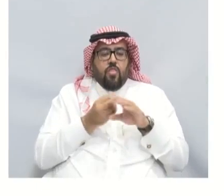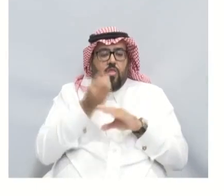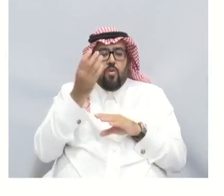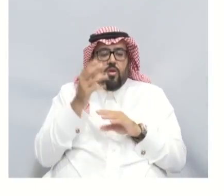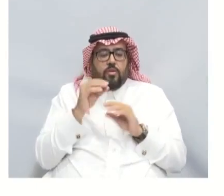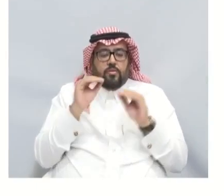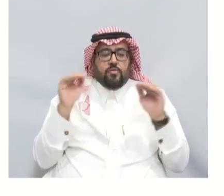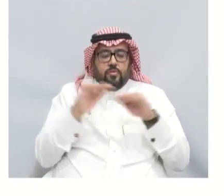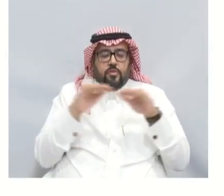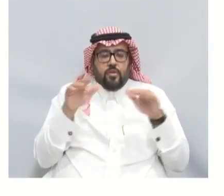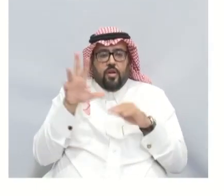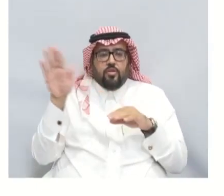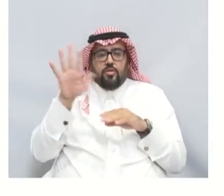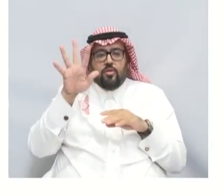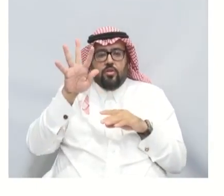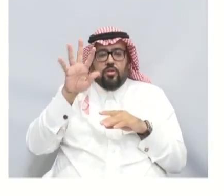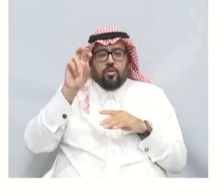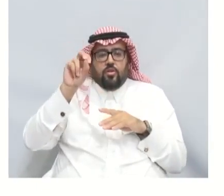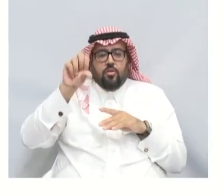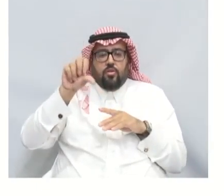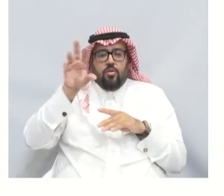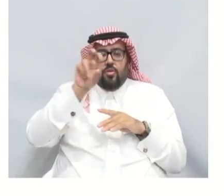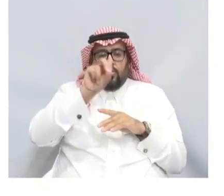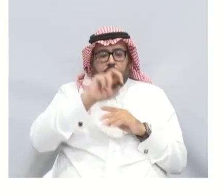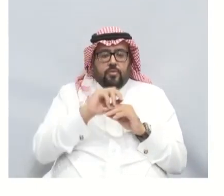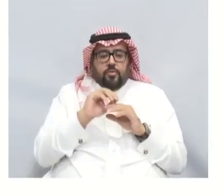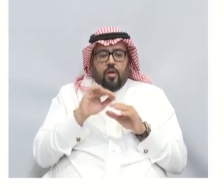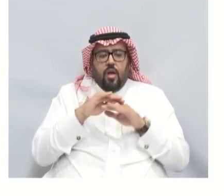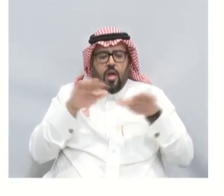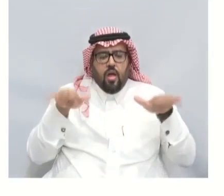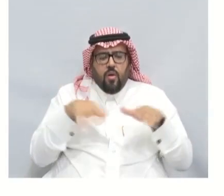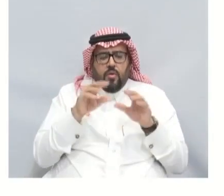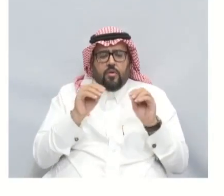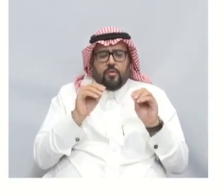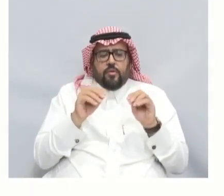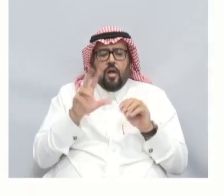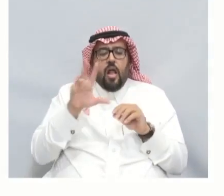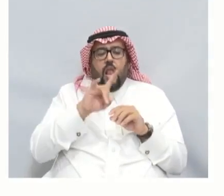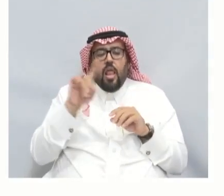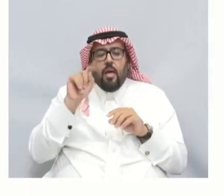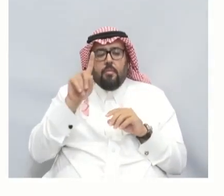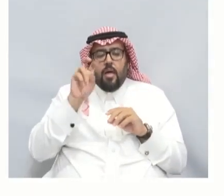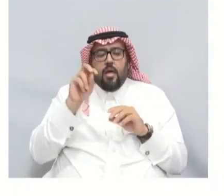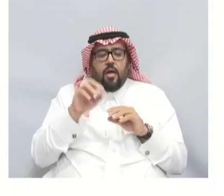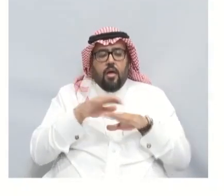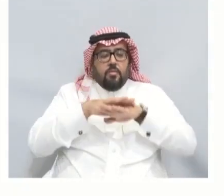ثوران لهذه الشقوق. لذلك أي أنواع ثورانات اللابة تغطي أكبر مساحة من سطح